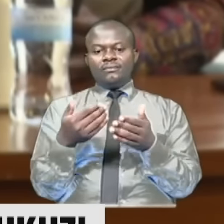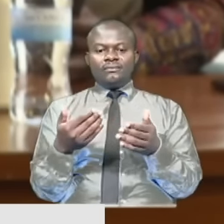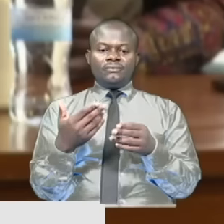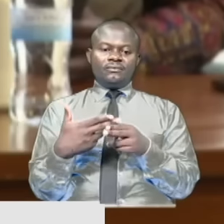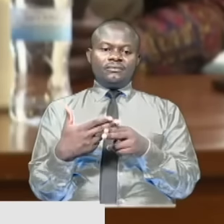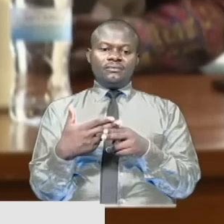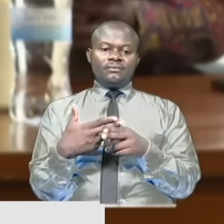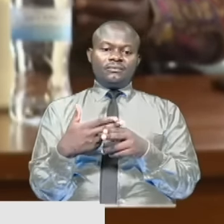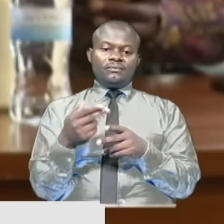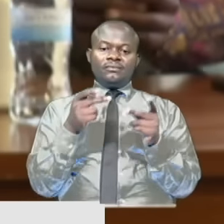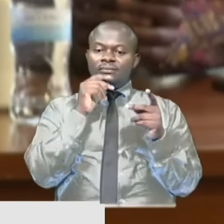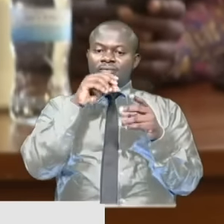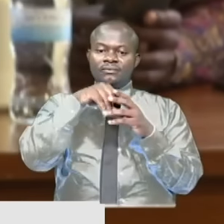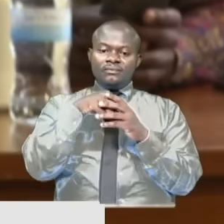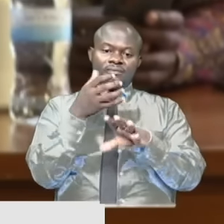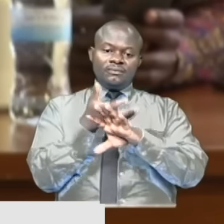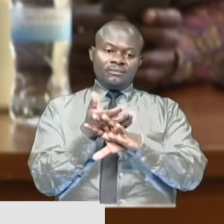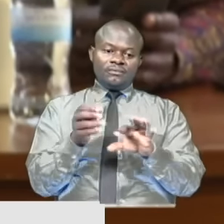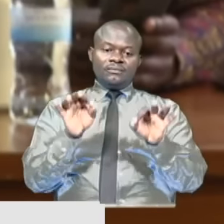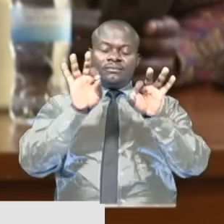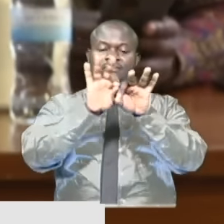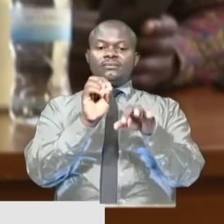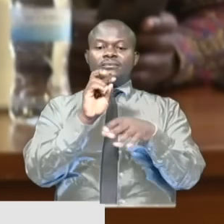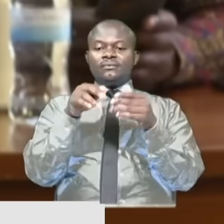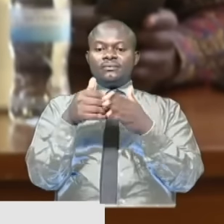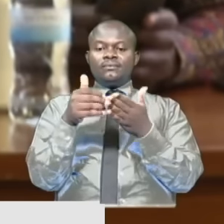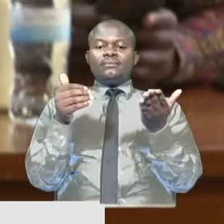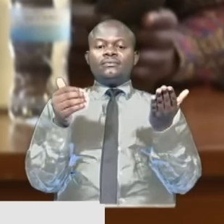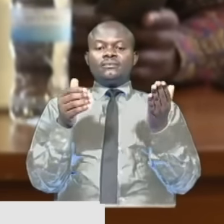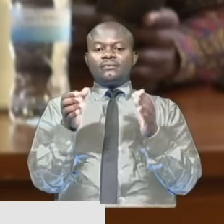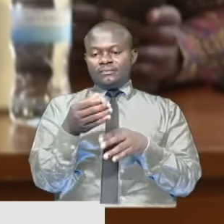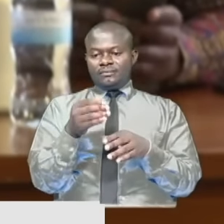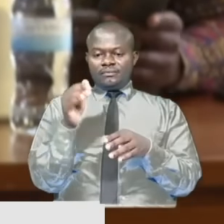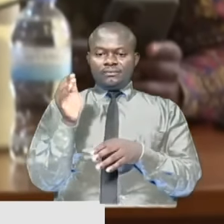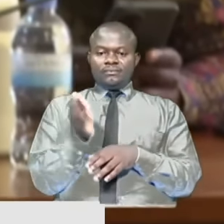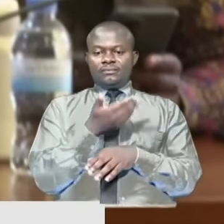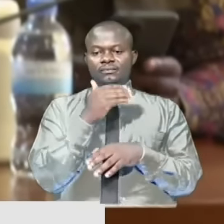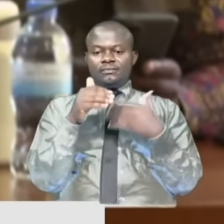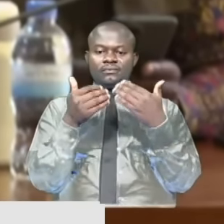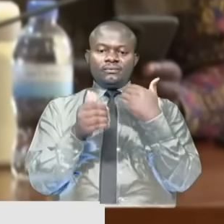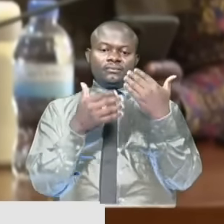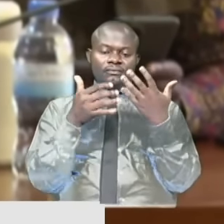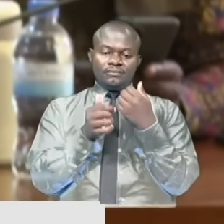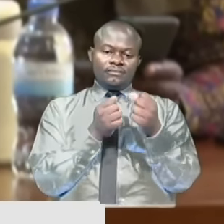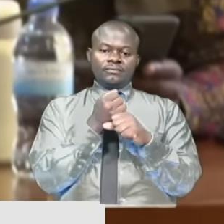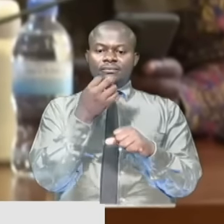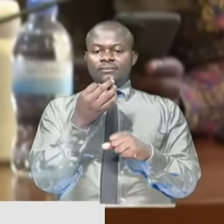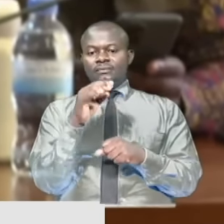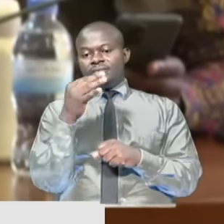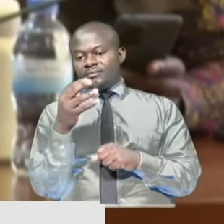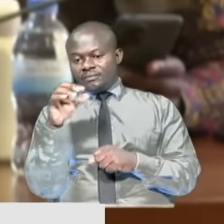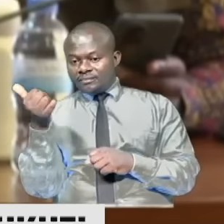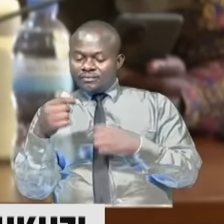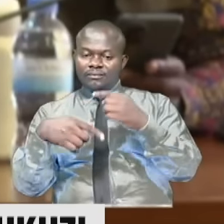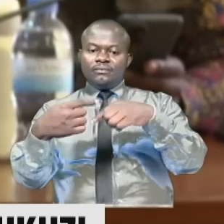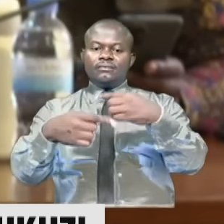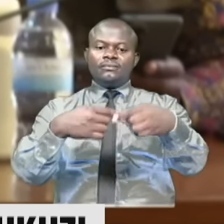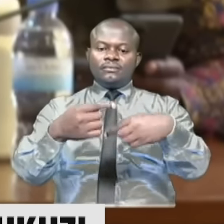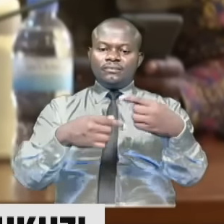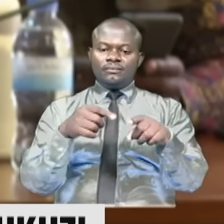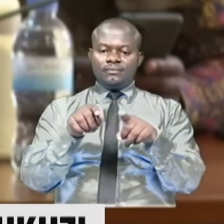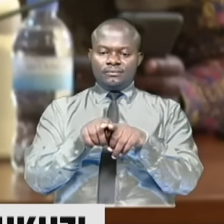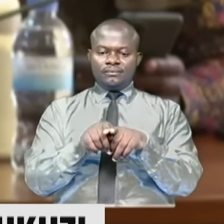bageze kuri layer itarimo amabuye bakomeza bagacukura cyangwa bakaza kampani kavamo hashira imyaka 3-4 indi kagaruka igakomeza gutyo